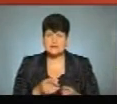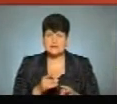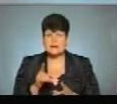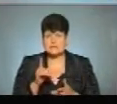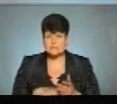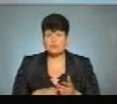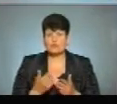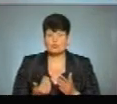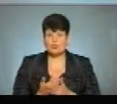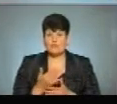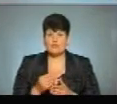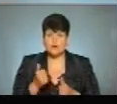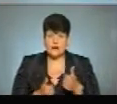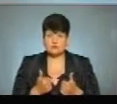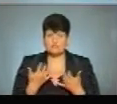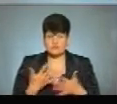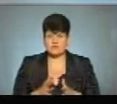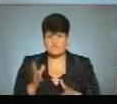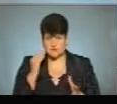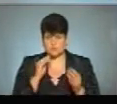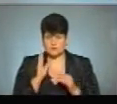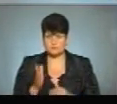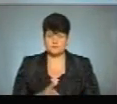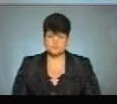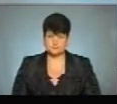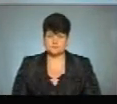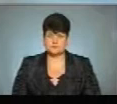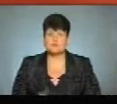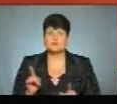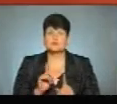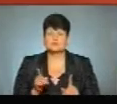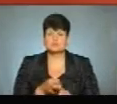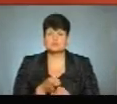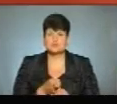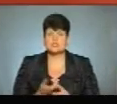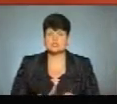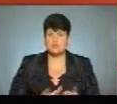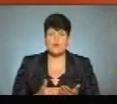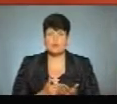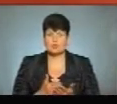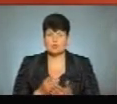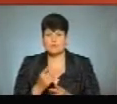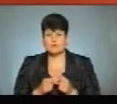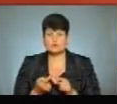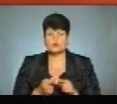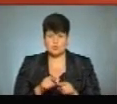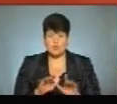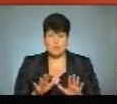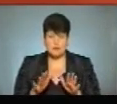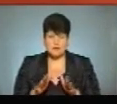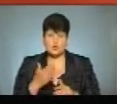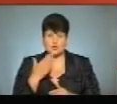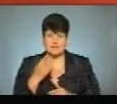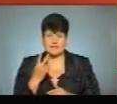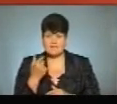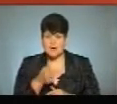вже в новому оновленому рейтингу вони це зараз врахують. Стосовно житлової політики, повертаючись до цього моменту,